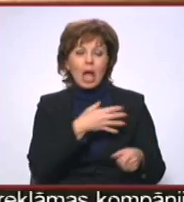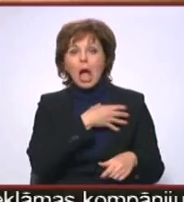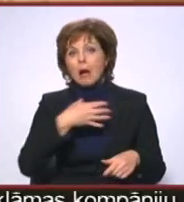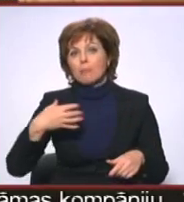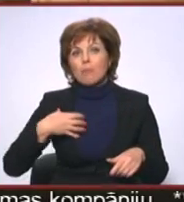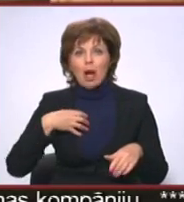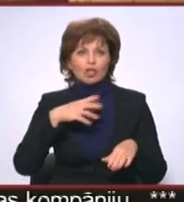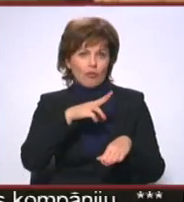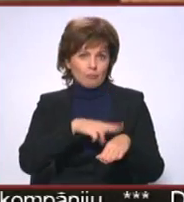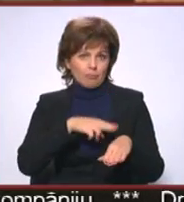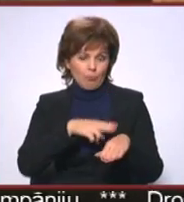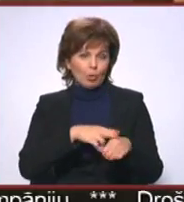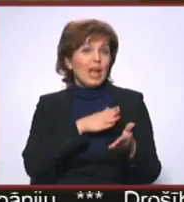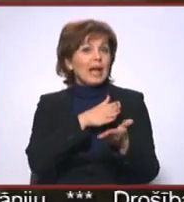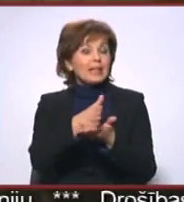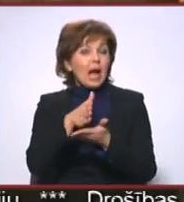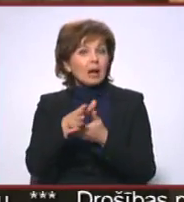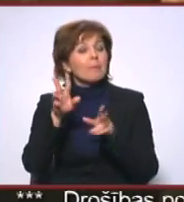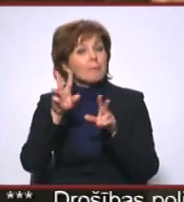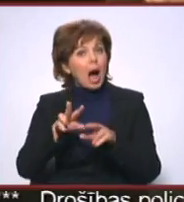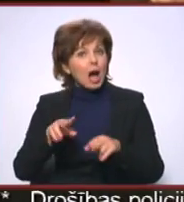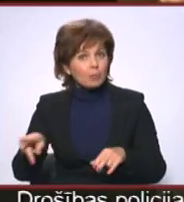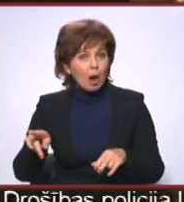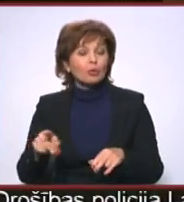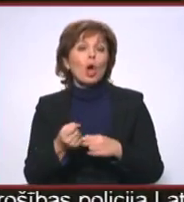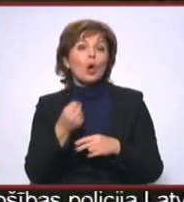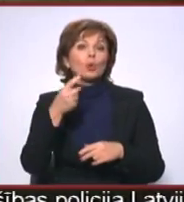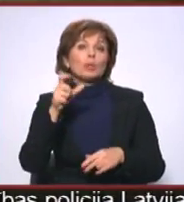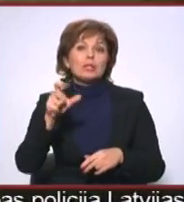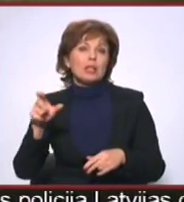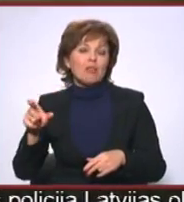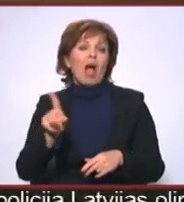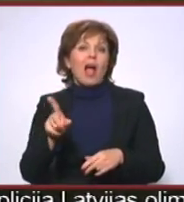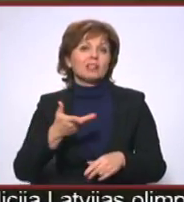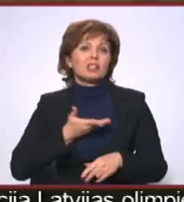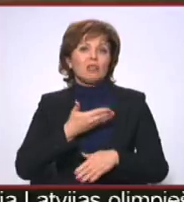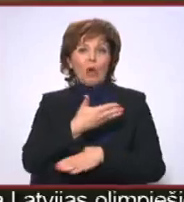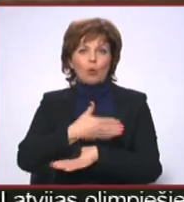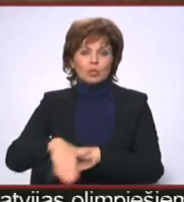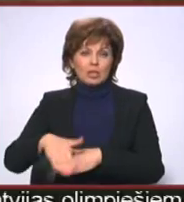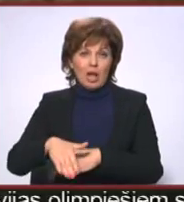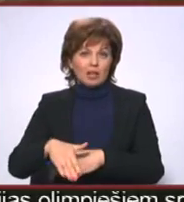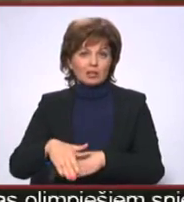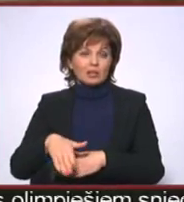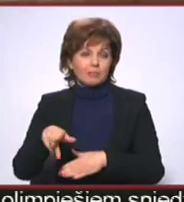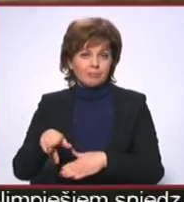policiju iegriežas regulāri. Šeit māju vietu sev rod cilvēki, kuri dzīvo uz ielām. Dobrīd dien! Dobrīd dien!